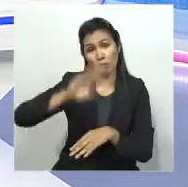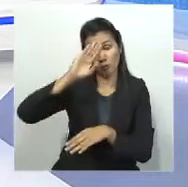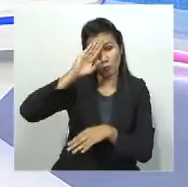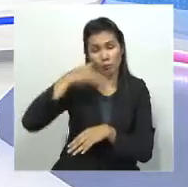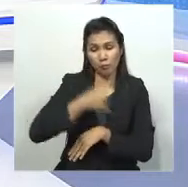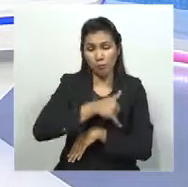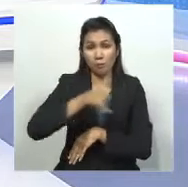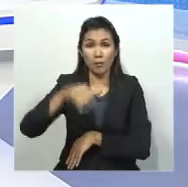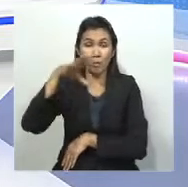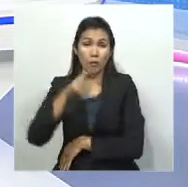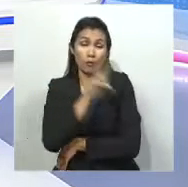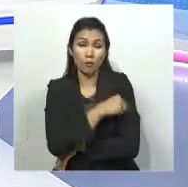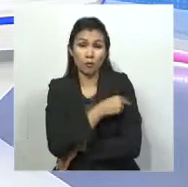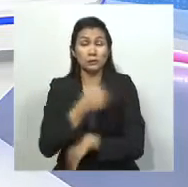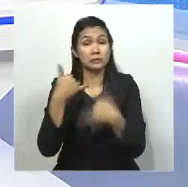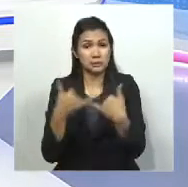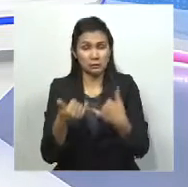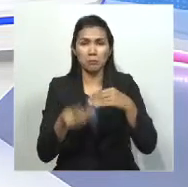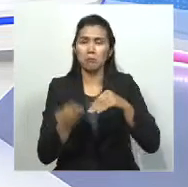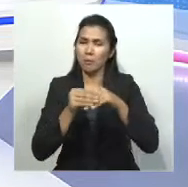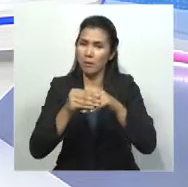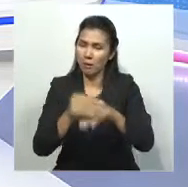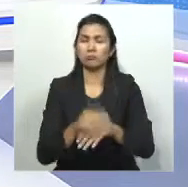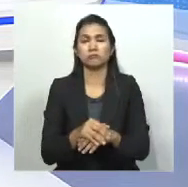ไปรักษาตัวในโรงพยาบาลตอนนี้นะคะเ